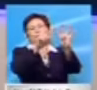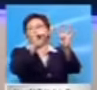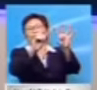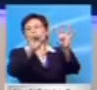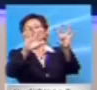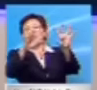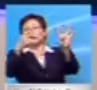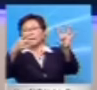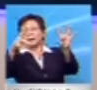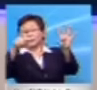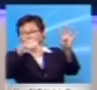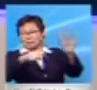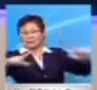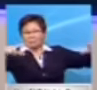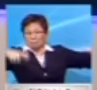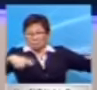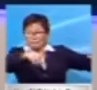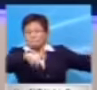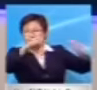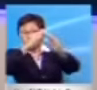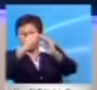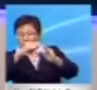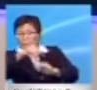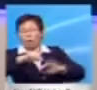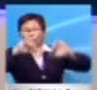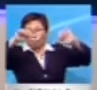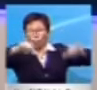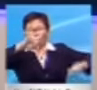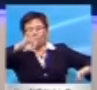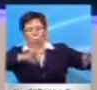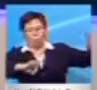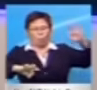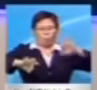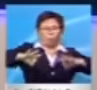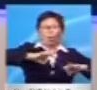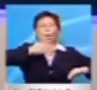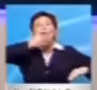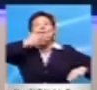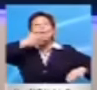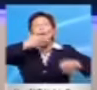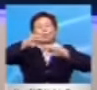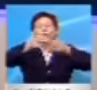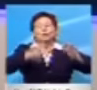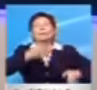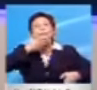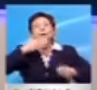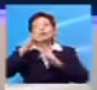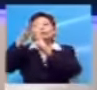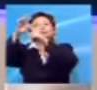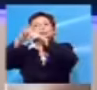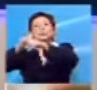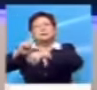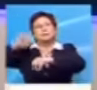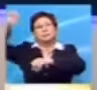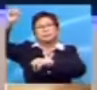4.05 hektar itu juga diyakini mampu memanfaatkan Usahawan belia khususnya di